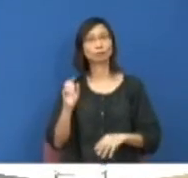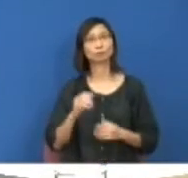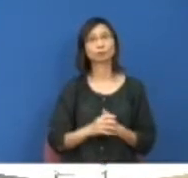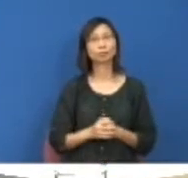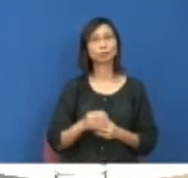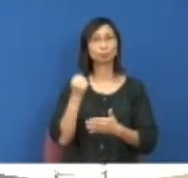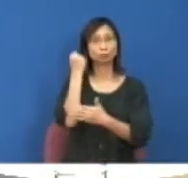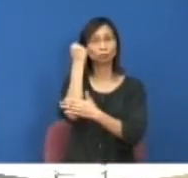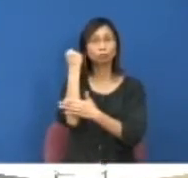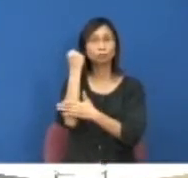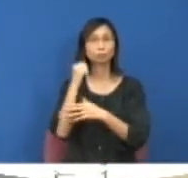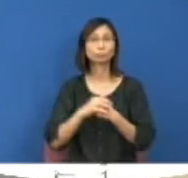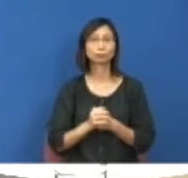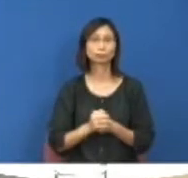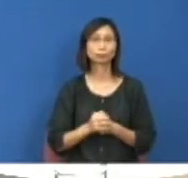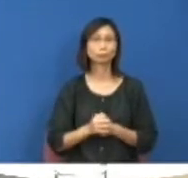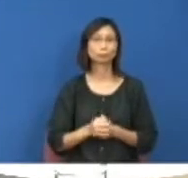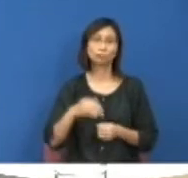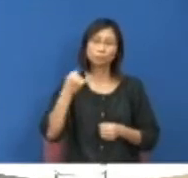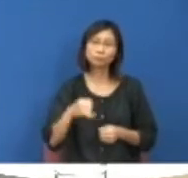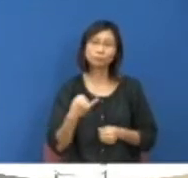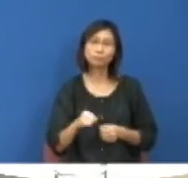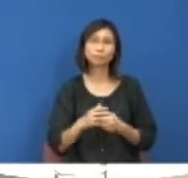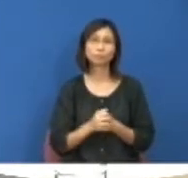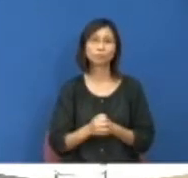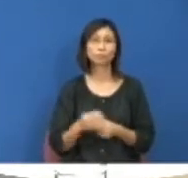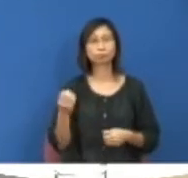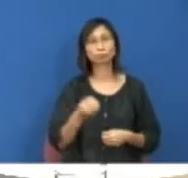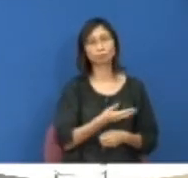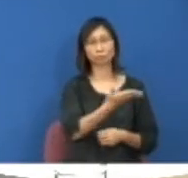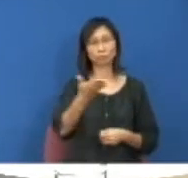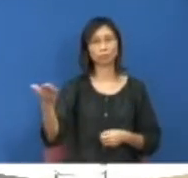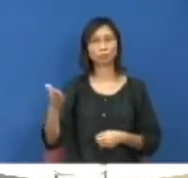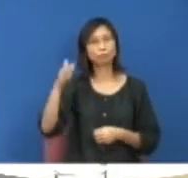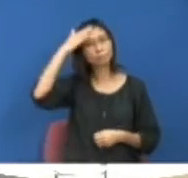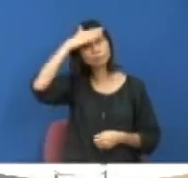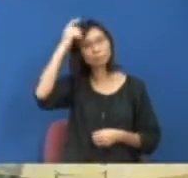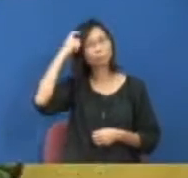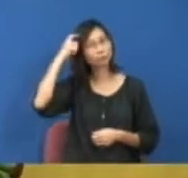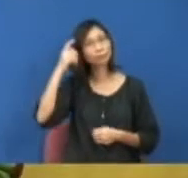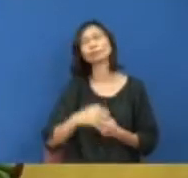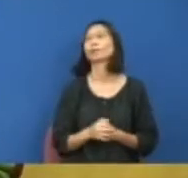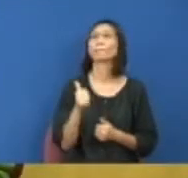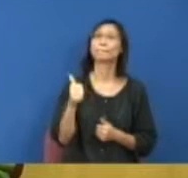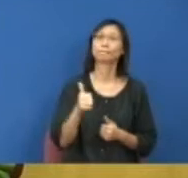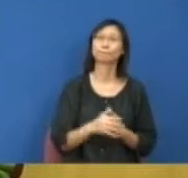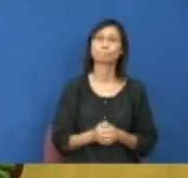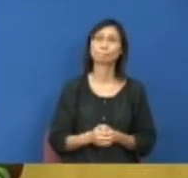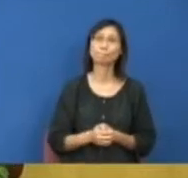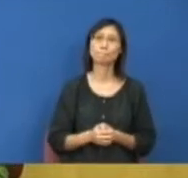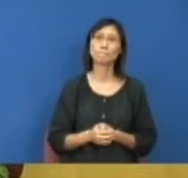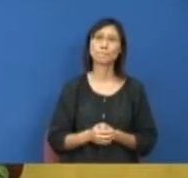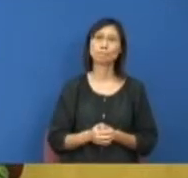抗爭。嘅有時都唔得嘅時候，就會大家會發揚光大嘅啦，係咪？ 好，咁我諗其實就翻